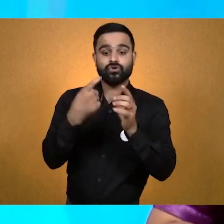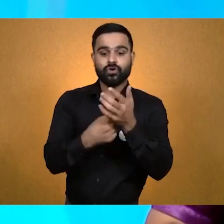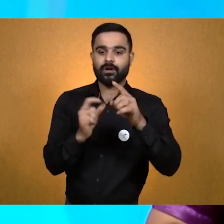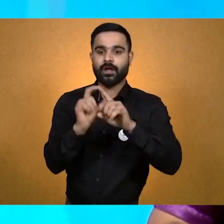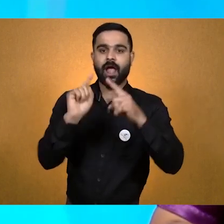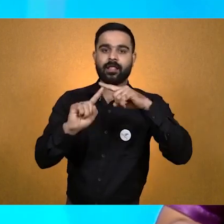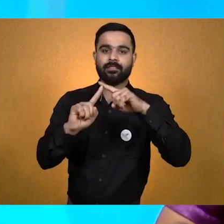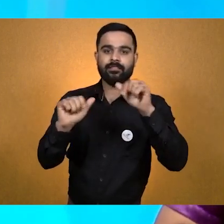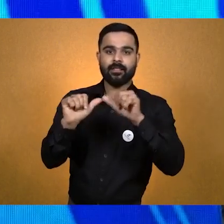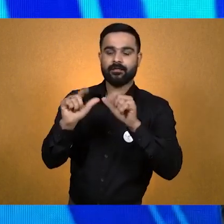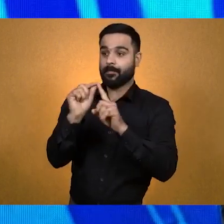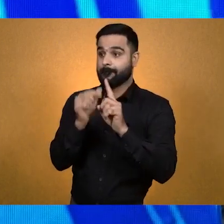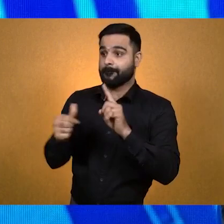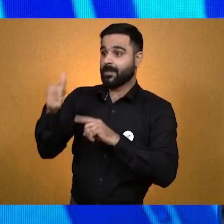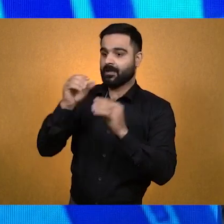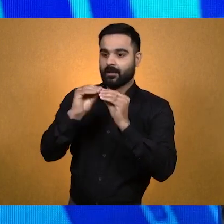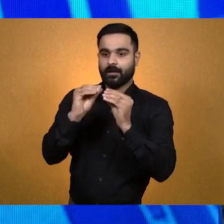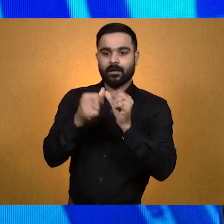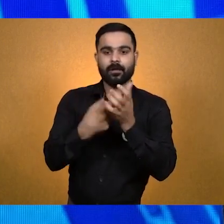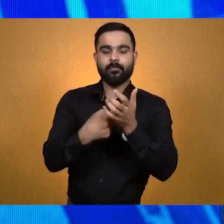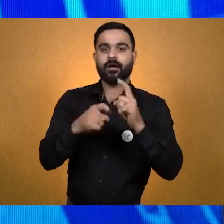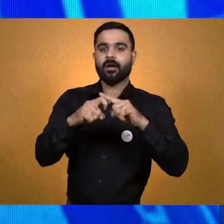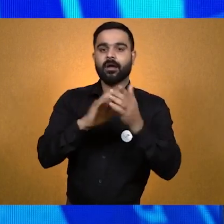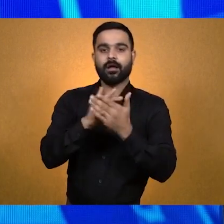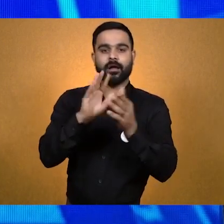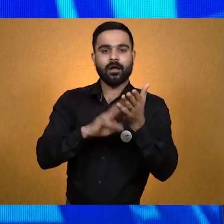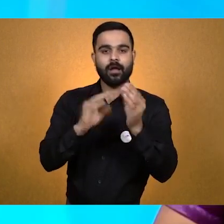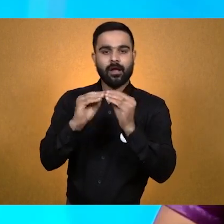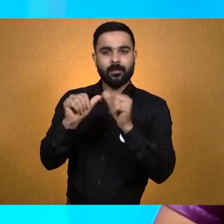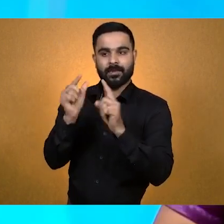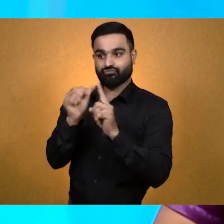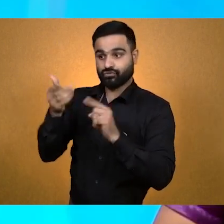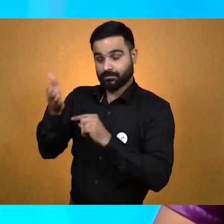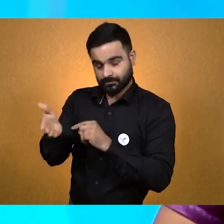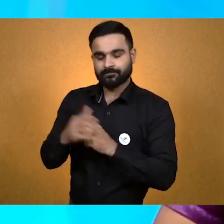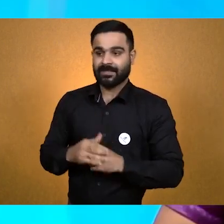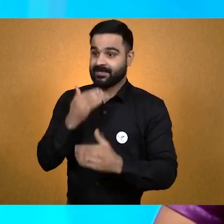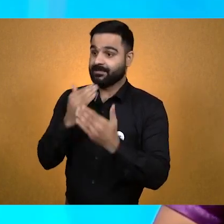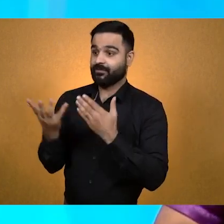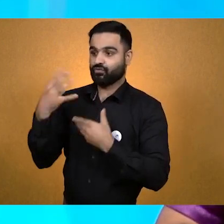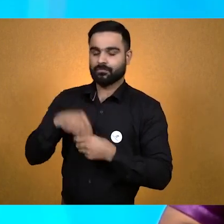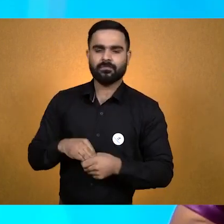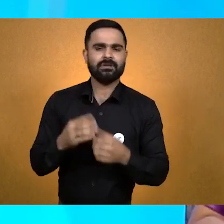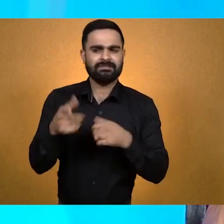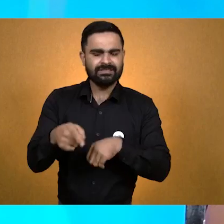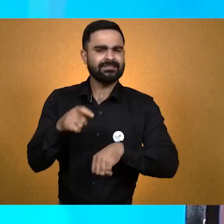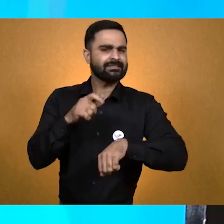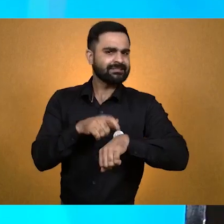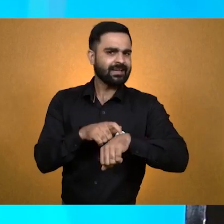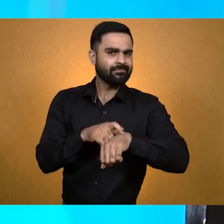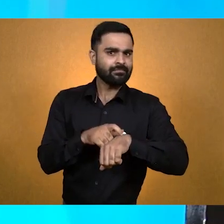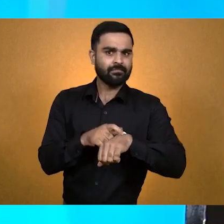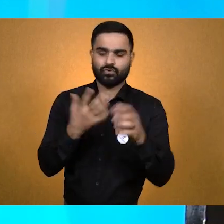पूछते हैं, प्रिंसिपल हैं बाराखंबा के, बहुत बहुत धन्यवाद जुड़ने के लिए. डॉक्टर दत्ता, ऐसे समय में जब ज़्यादातर स्कूल